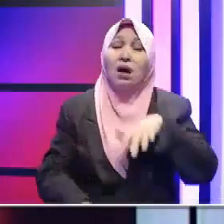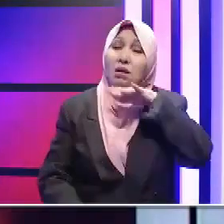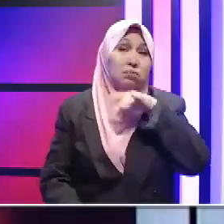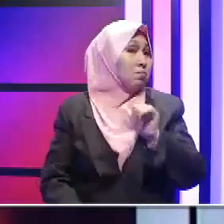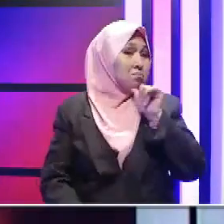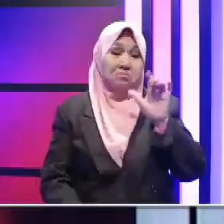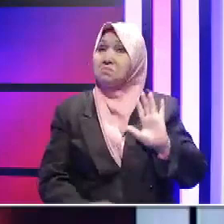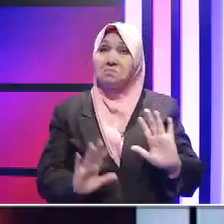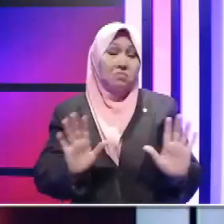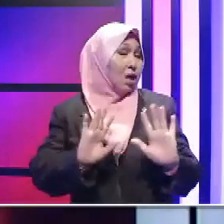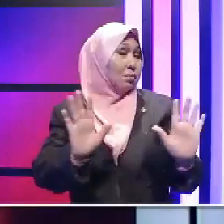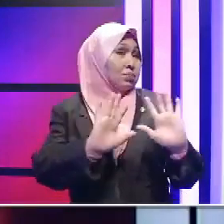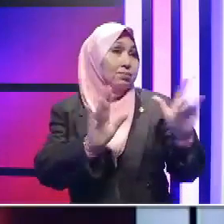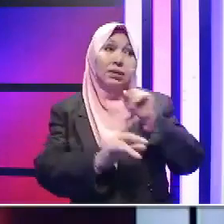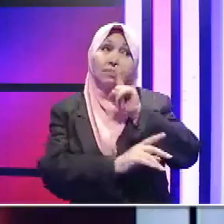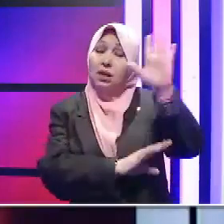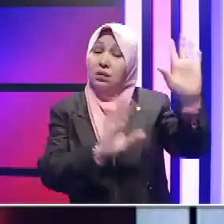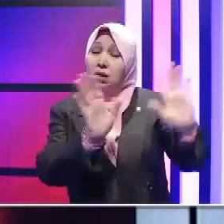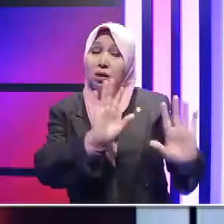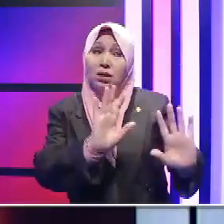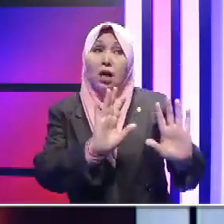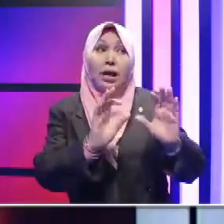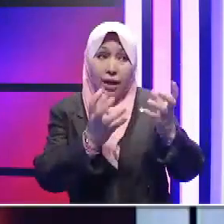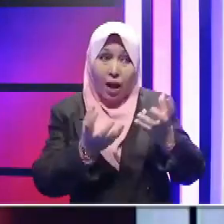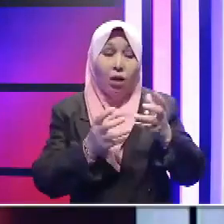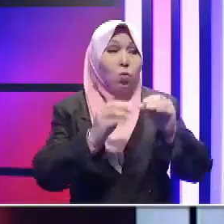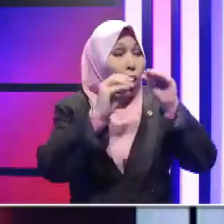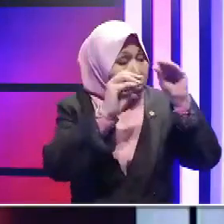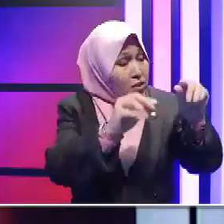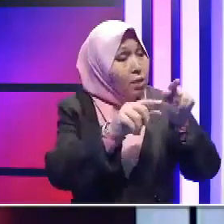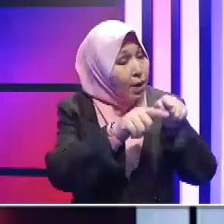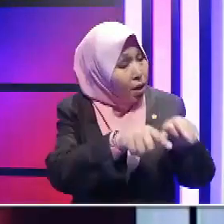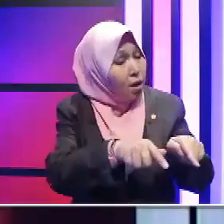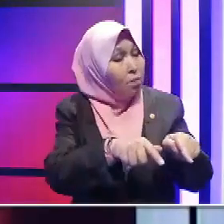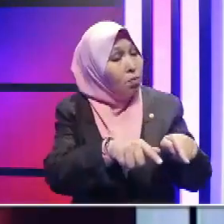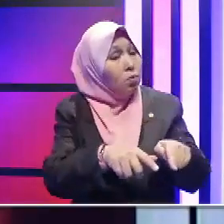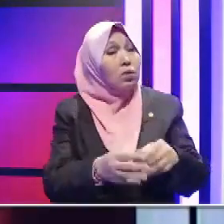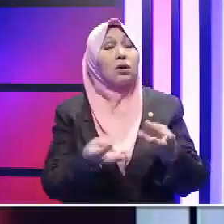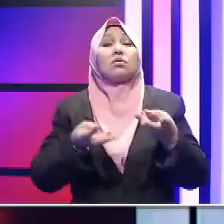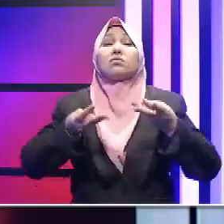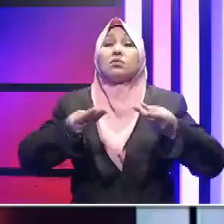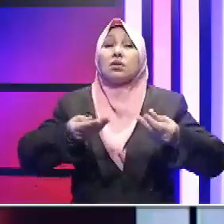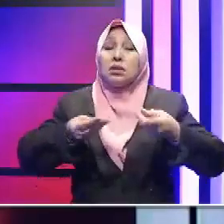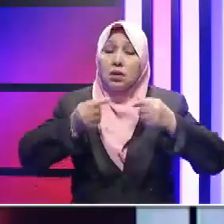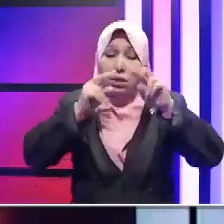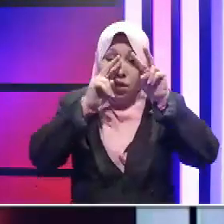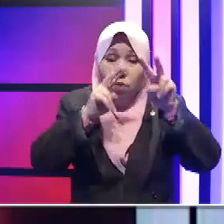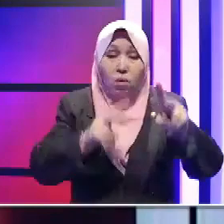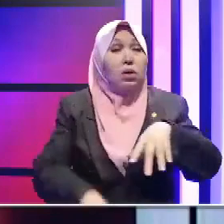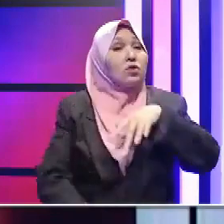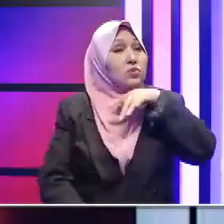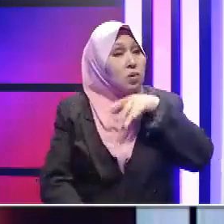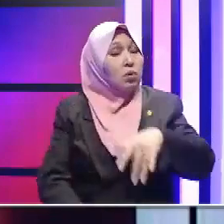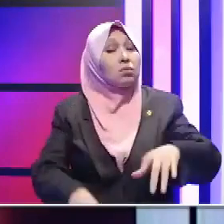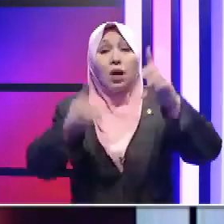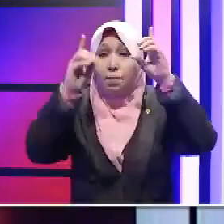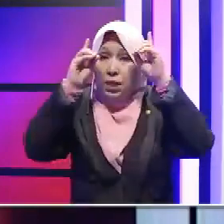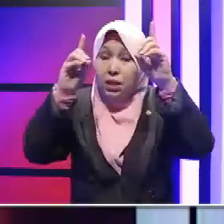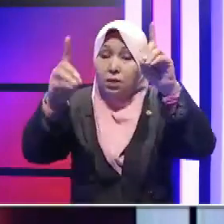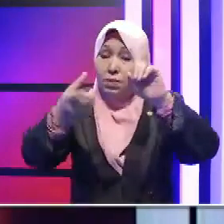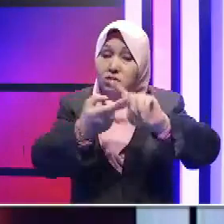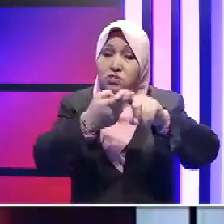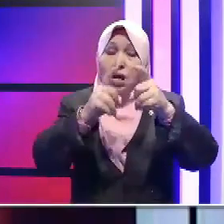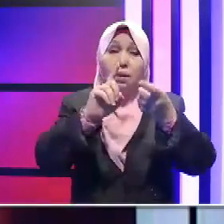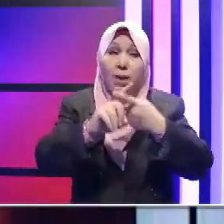menjanjikan sedemikian rupa Ketut ndak tak kalau aku ajarkan kepada kamu zikir perhatikan Bagaimana roh loh mendidik para